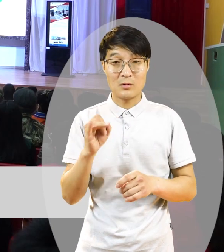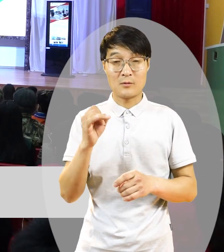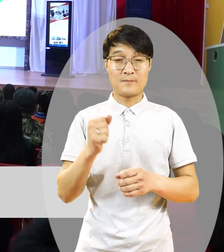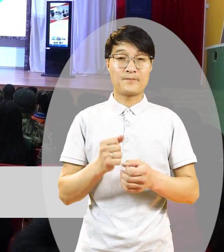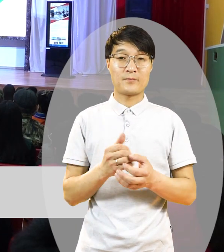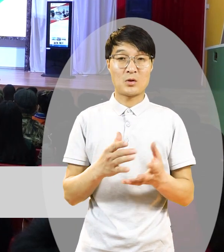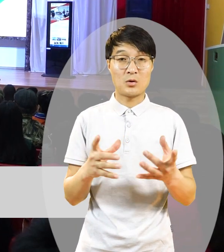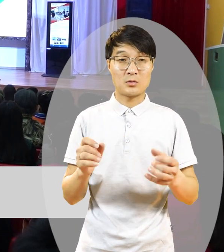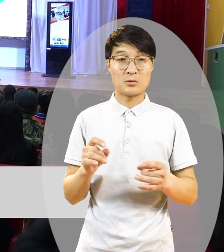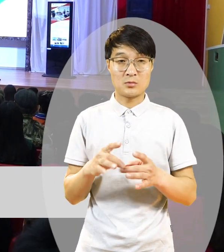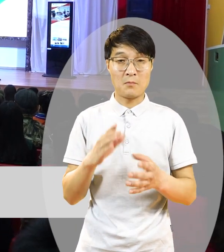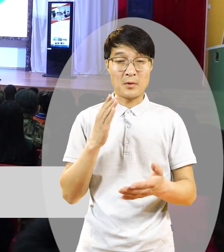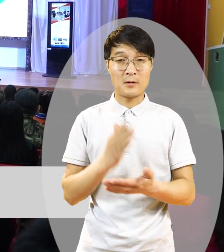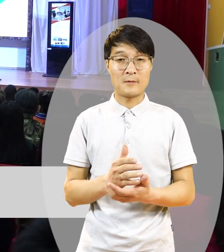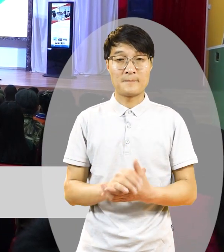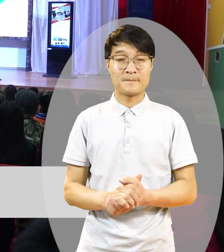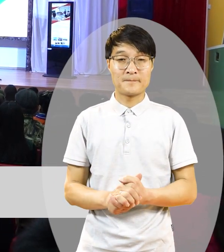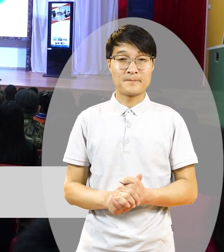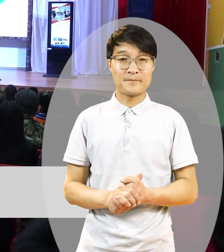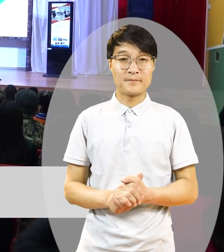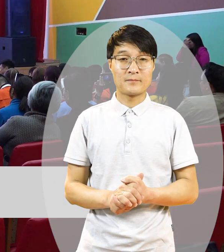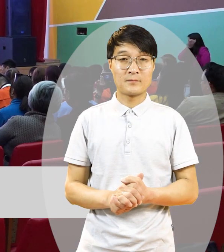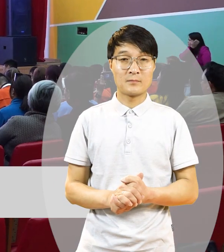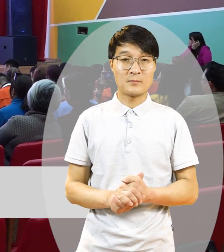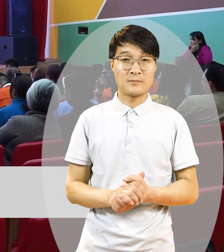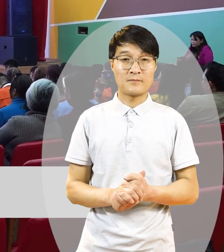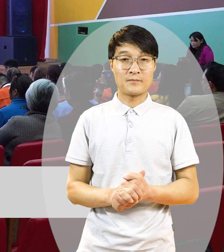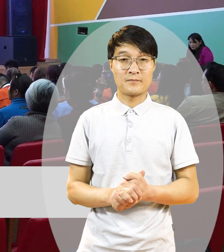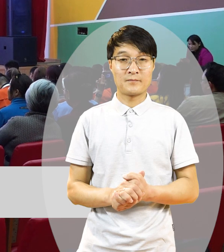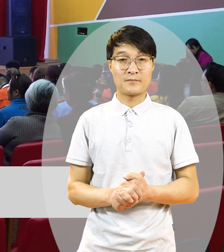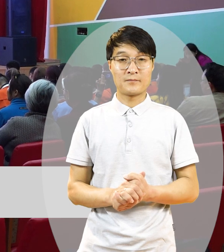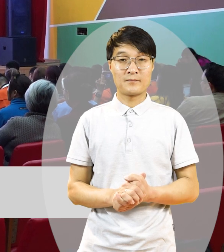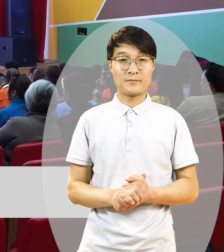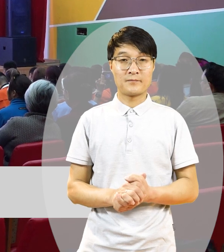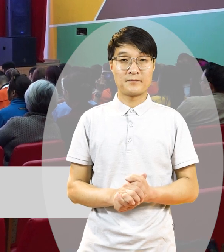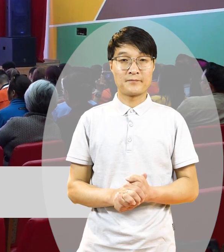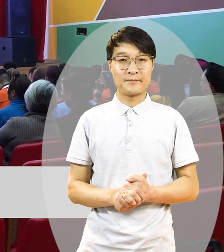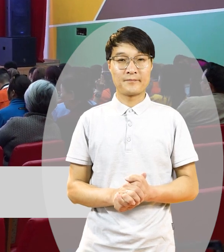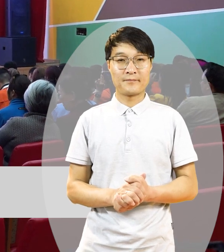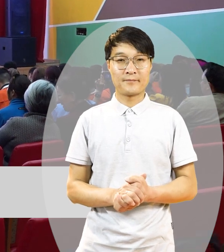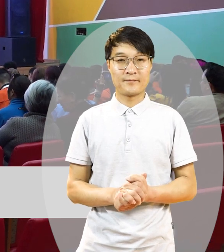үйлчлэгийн салбарын мэрэгжилтийн ажилтан бэлтгэхэд чиглэгдэж байгааг онцоллоо.